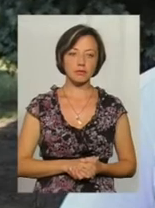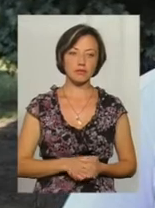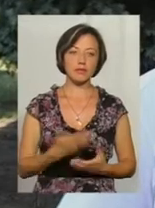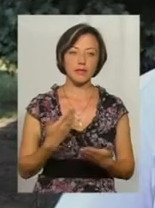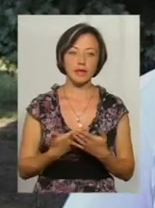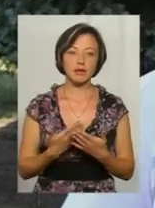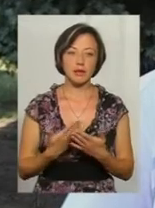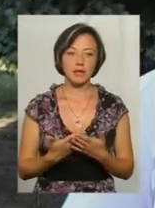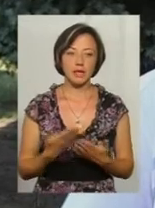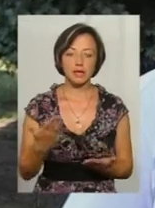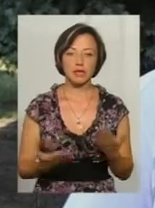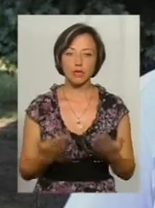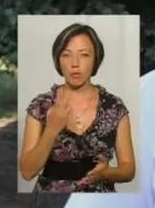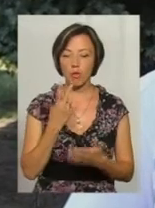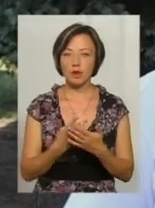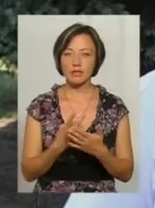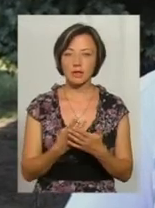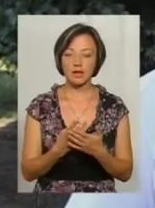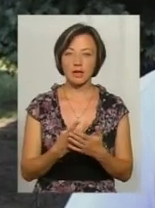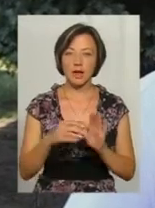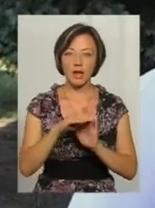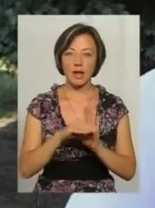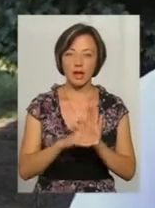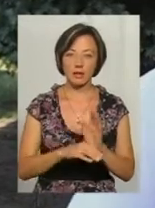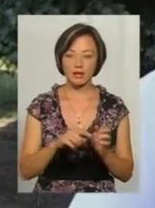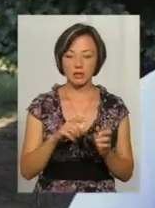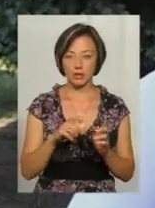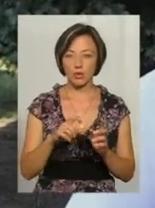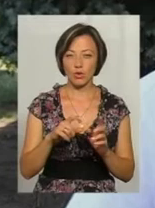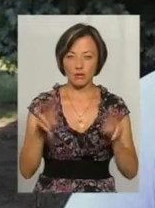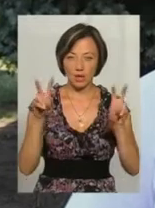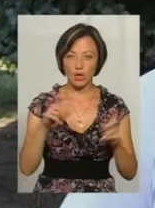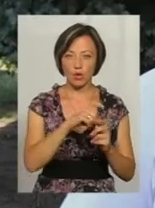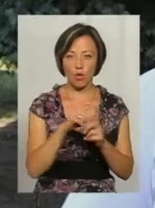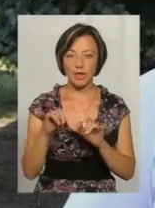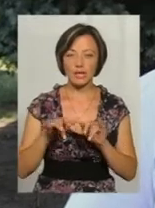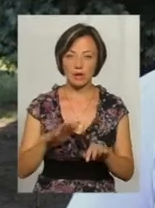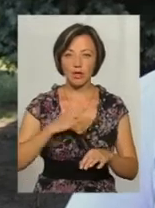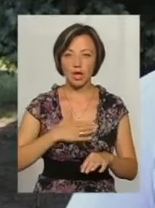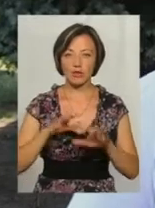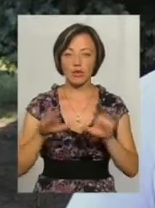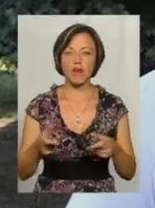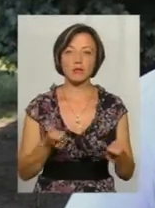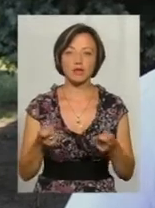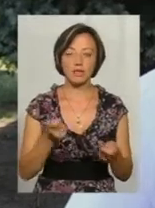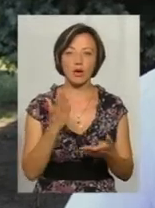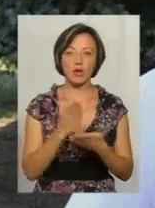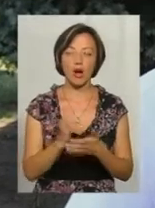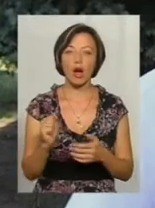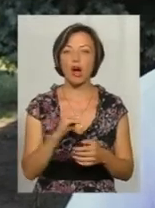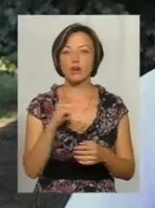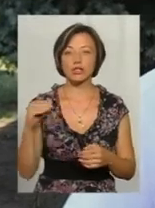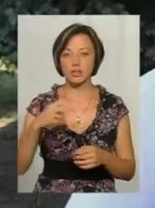Наприклад, якщо брати показники рейтингу «Слово і діло», то наш голова адміністрації пан Корнійчук знаходиться аж